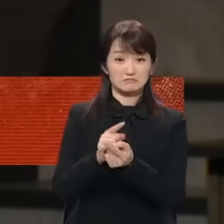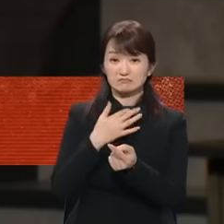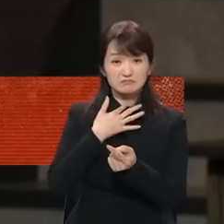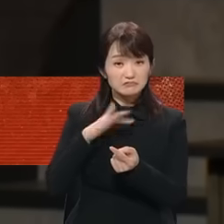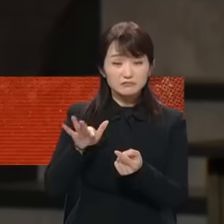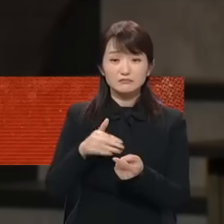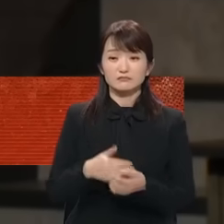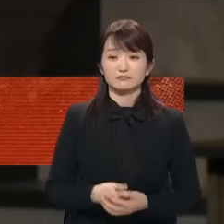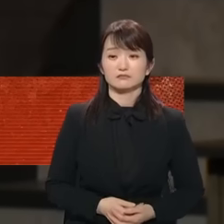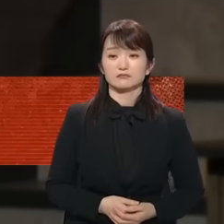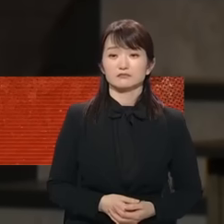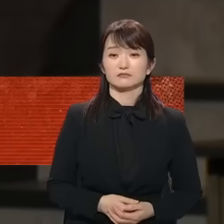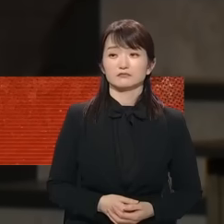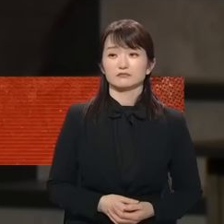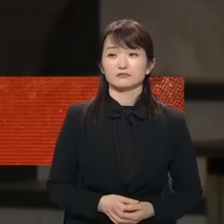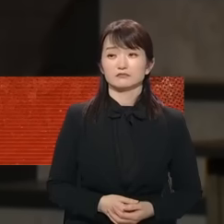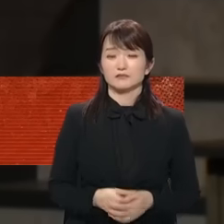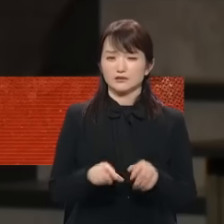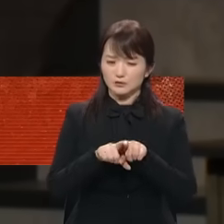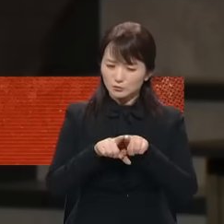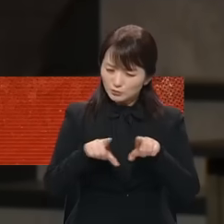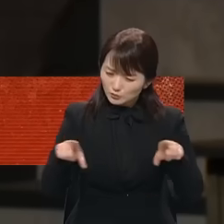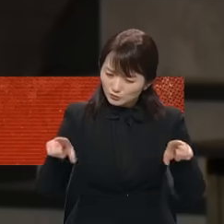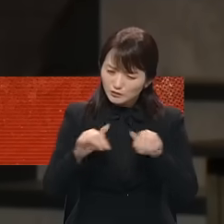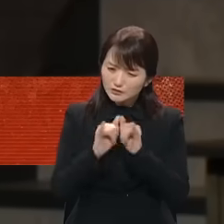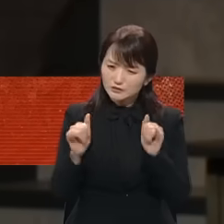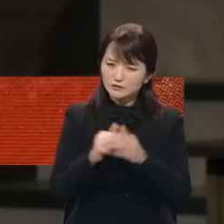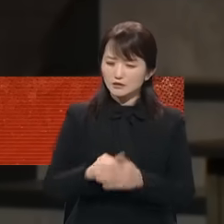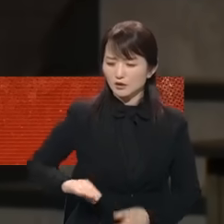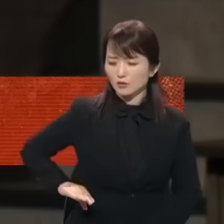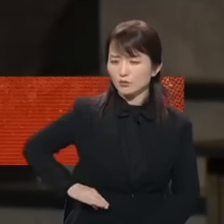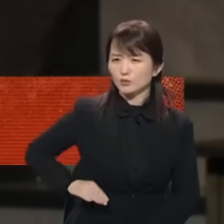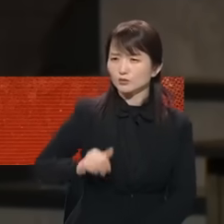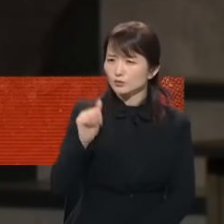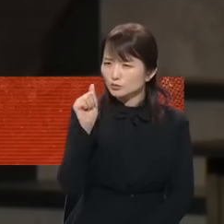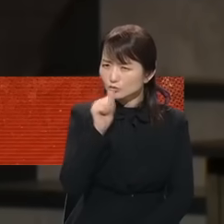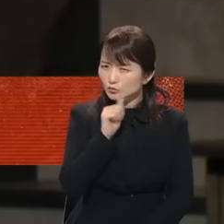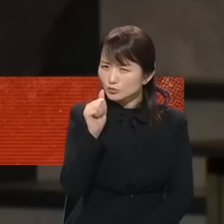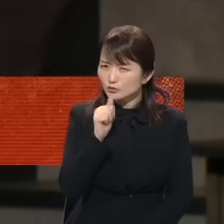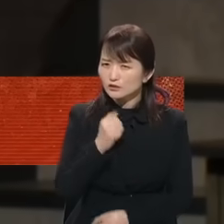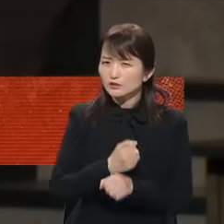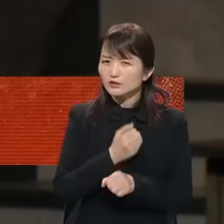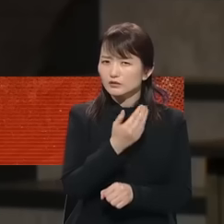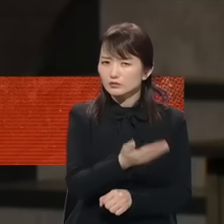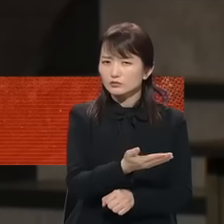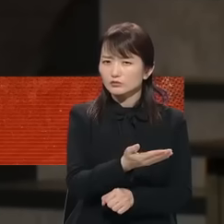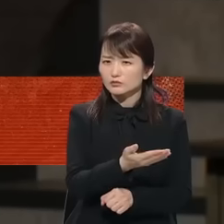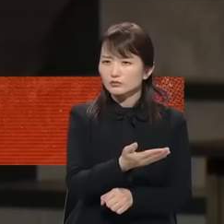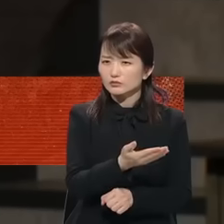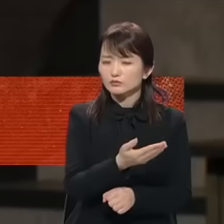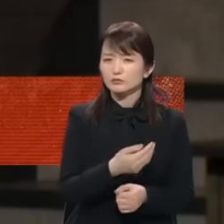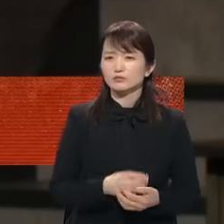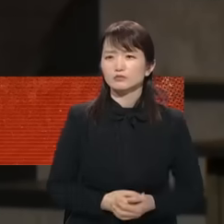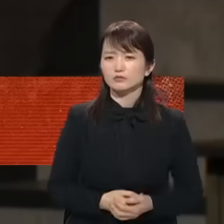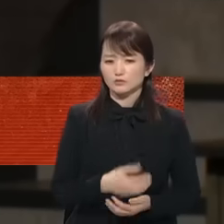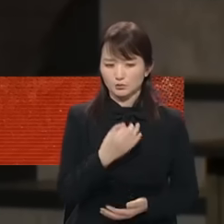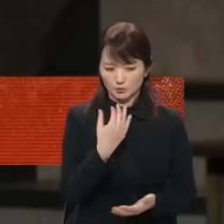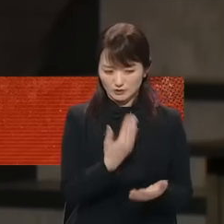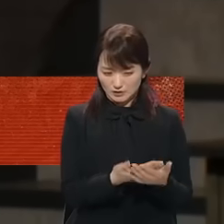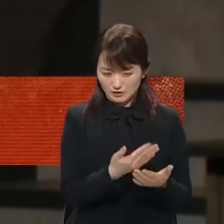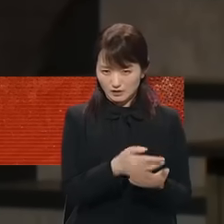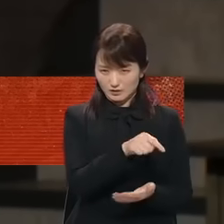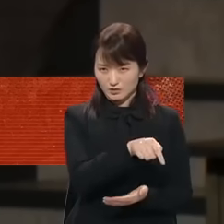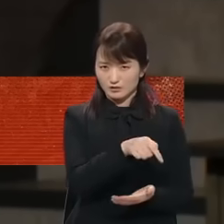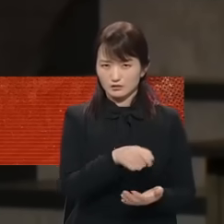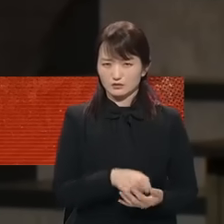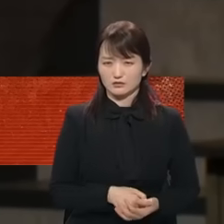분들로 어 보통 일반인들에게 모델을 소개시켜 주겠다라고 얘기를 갖다가 하면서 돈을 달라라고 하면